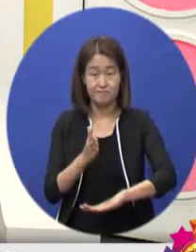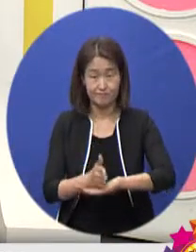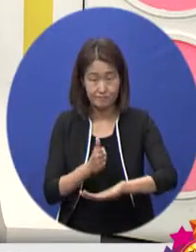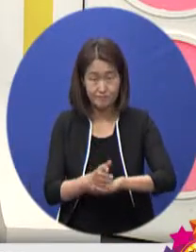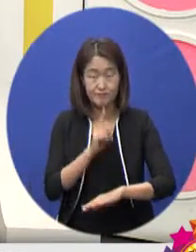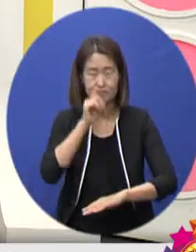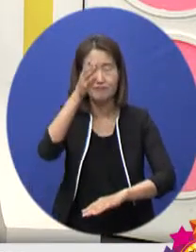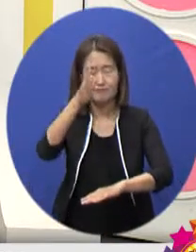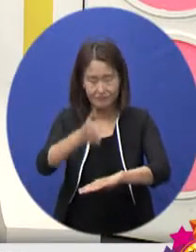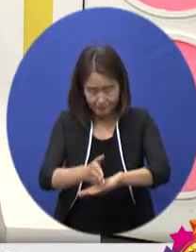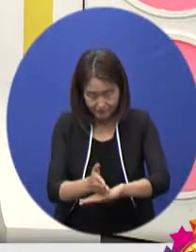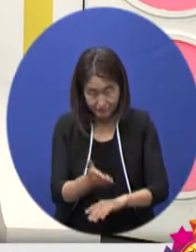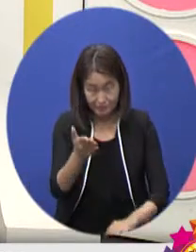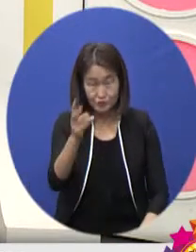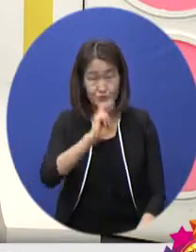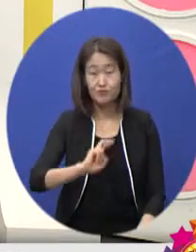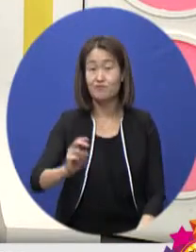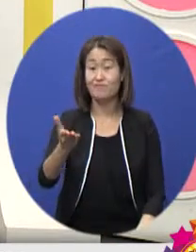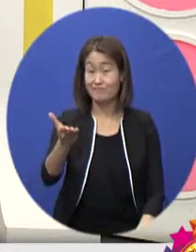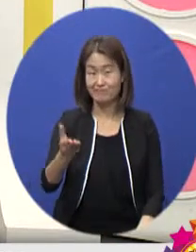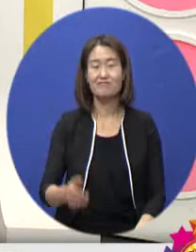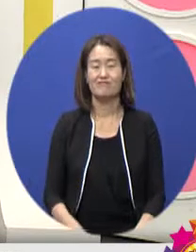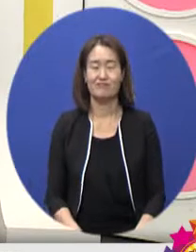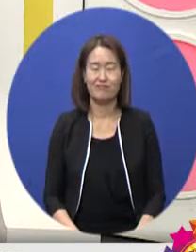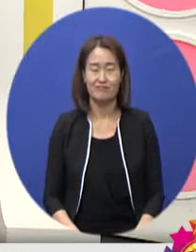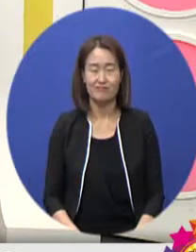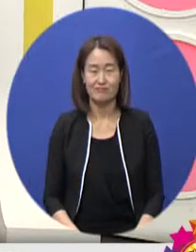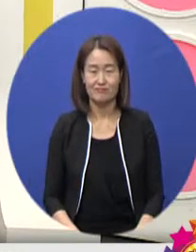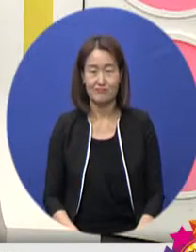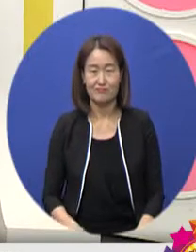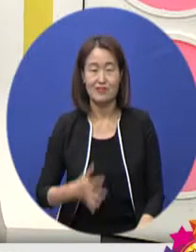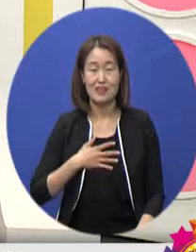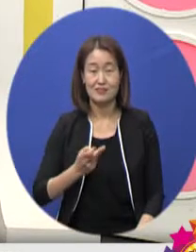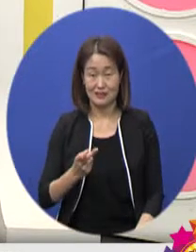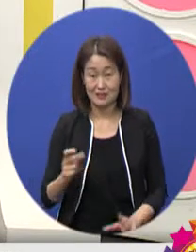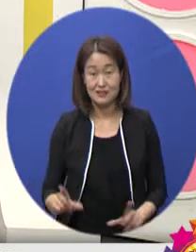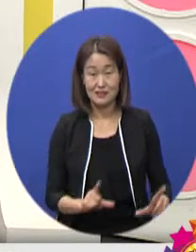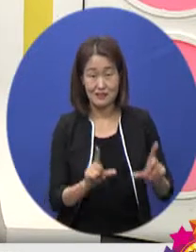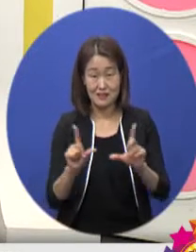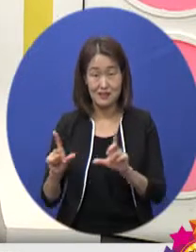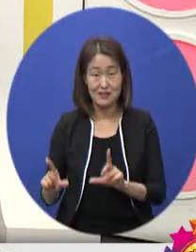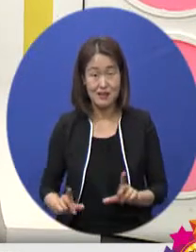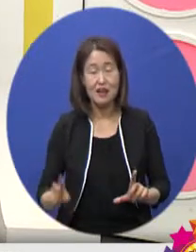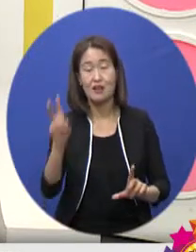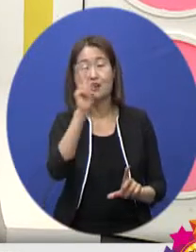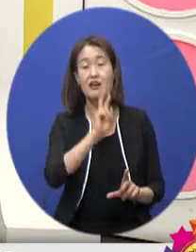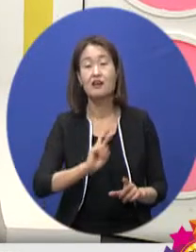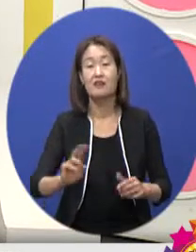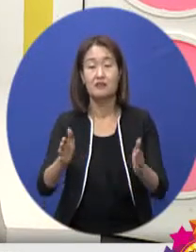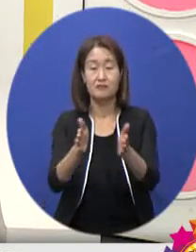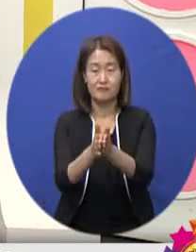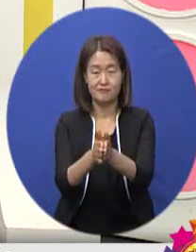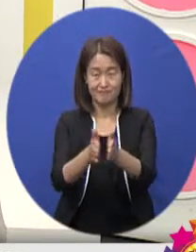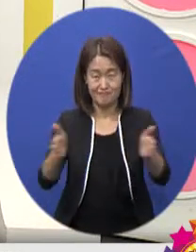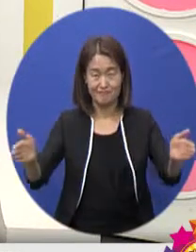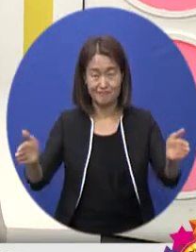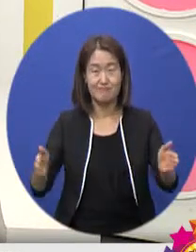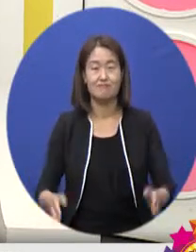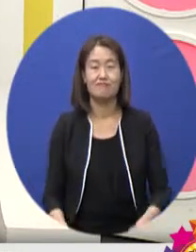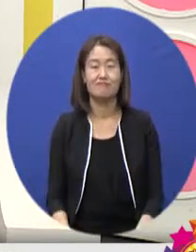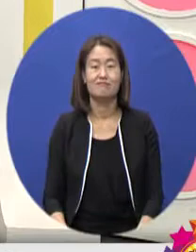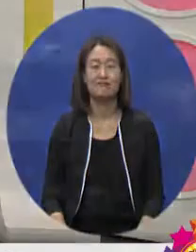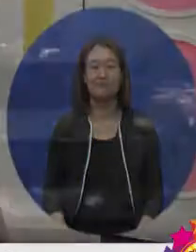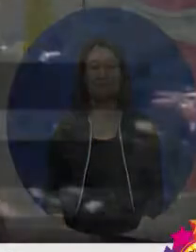고맙습니다. 감사합니다. 음악 드릴게요. 네네. 네. 네. 안산에 살고 계시는 유광숙 어머님이 불러주십니다. 소양강